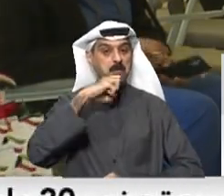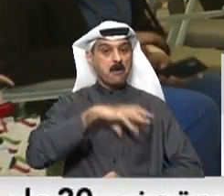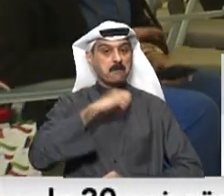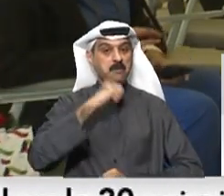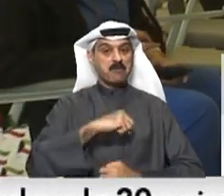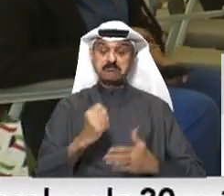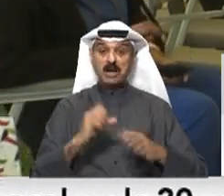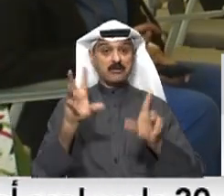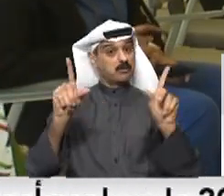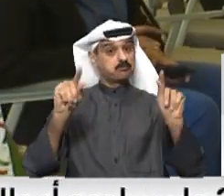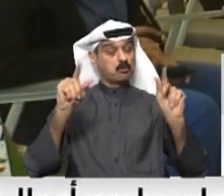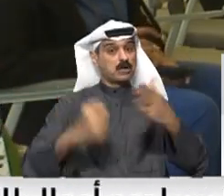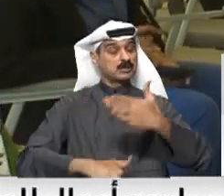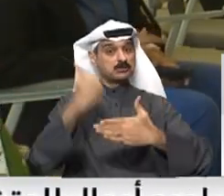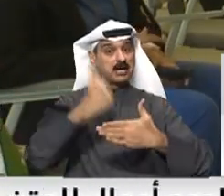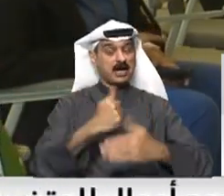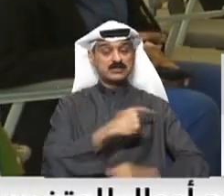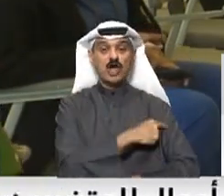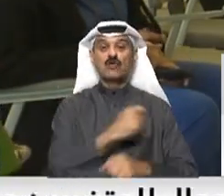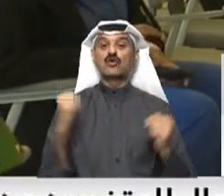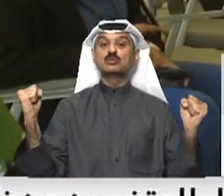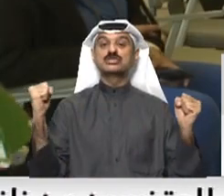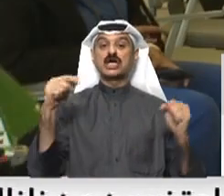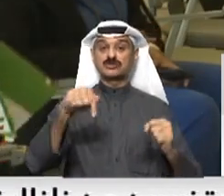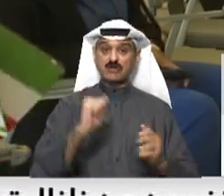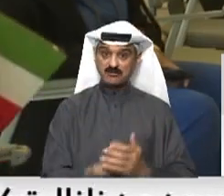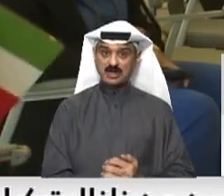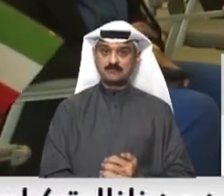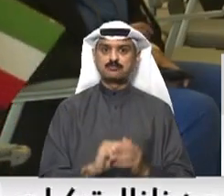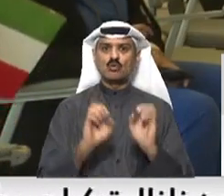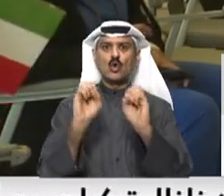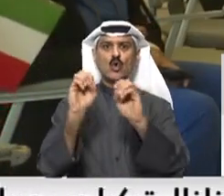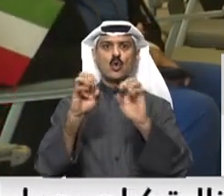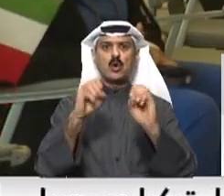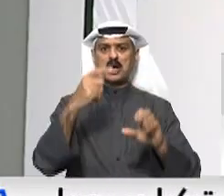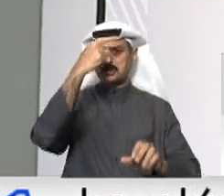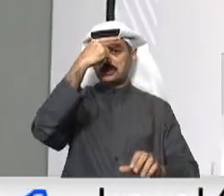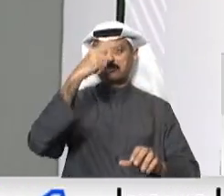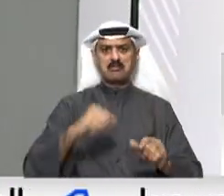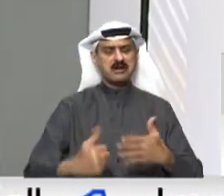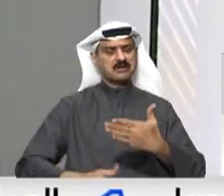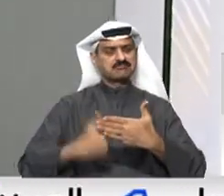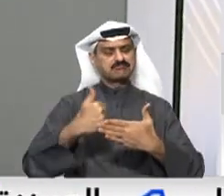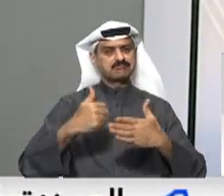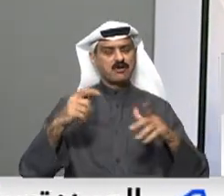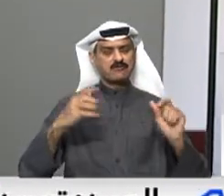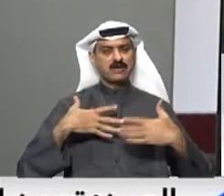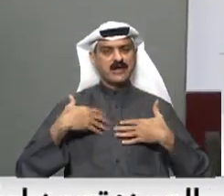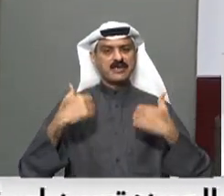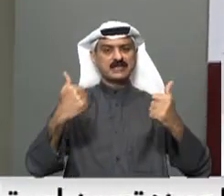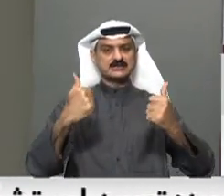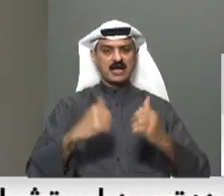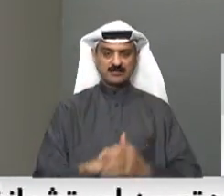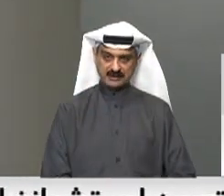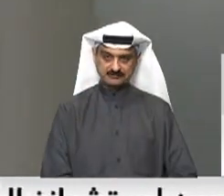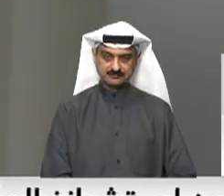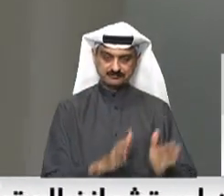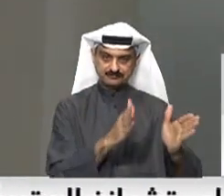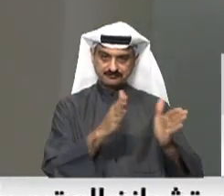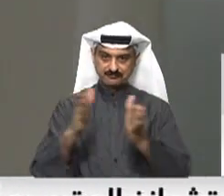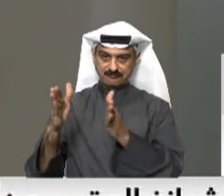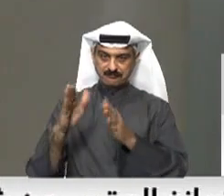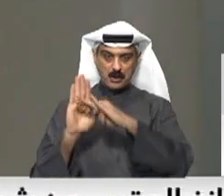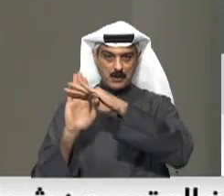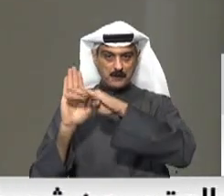الناجحة في مستشفى الأمراض الصدرية، واستفادوا منهم عدد كبير من المرضى. كما أدخل مستشفى الصدري برنامج